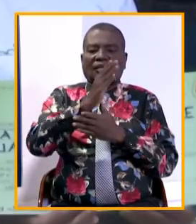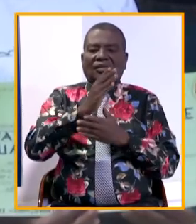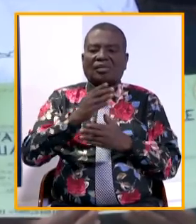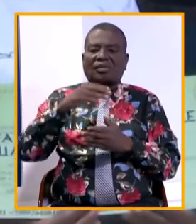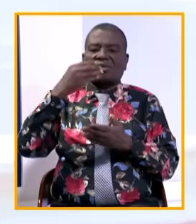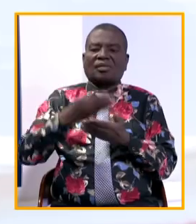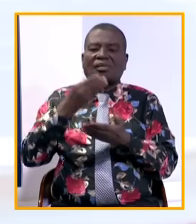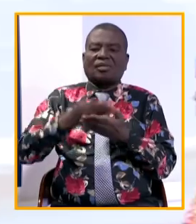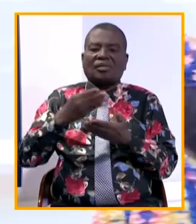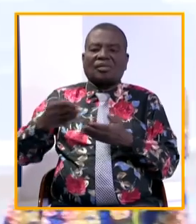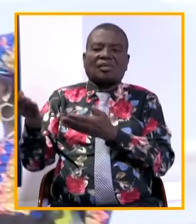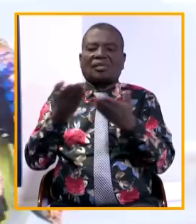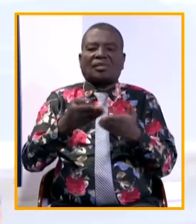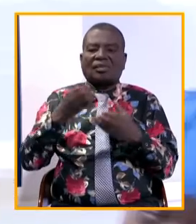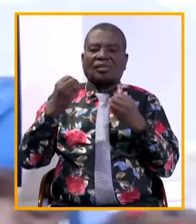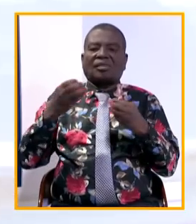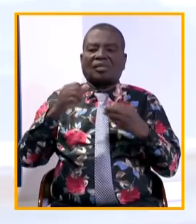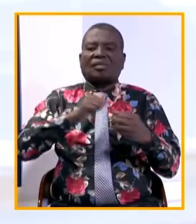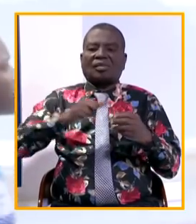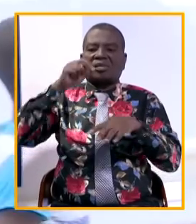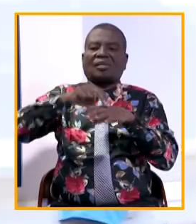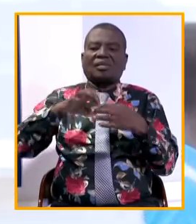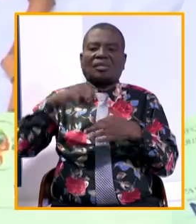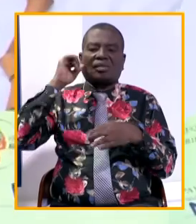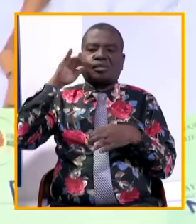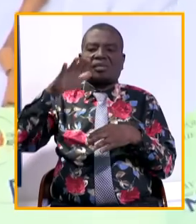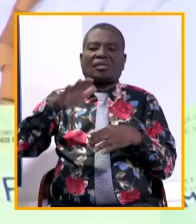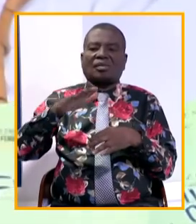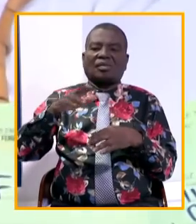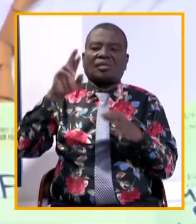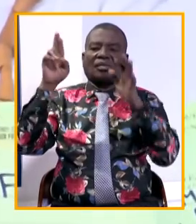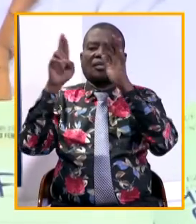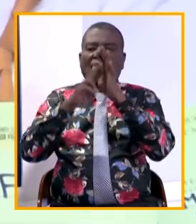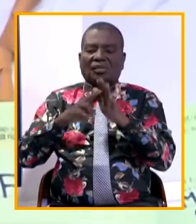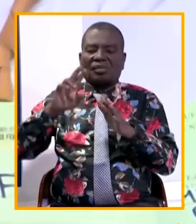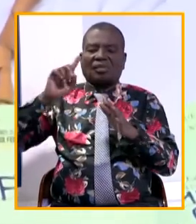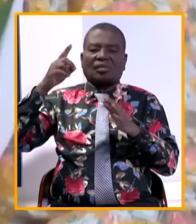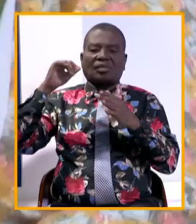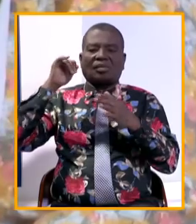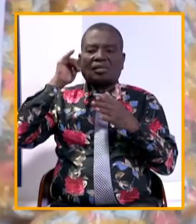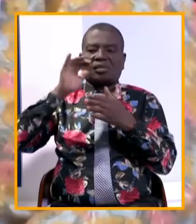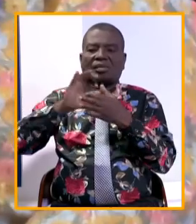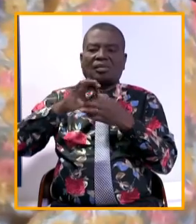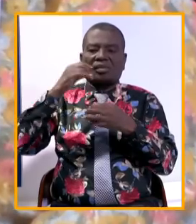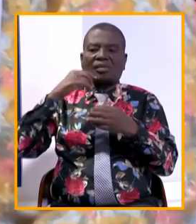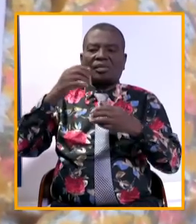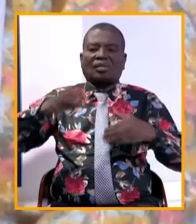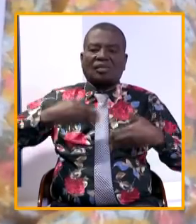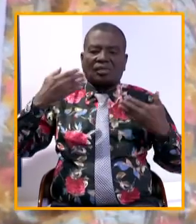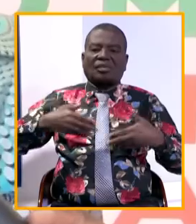FAFSI apporte beaucoup à l'autonomisation de la femme à Satama-Sokoura. La représentante de la première dame se réjouit du taux de remboursement des